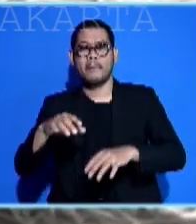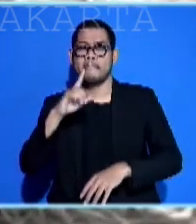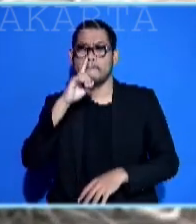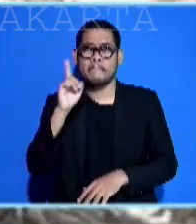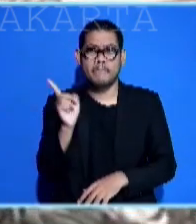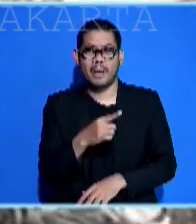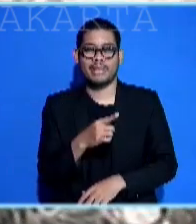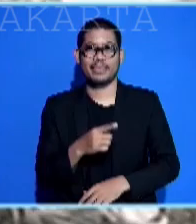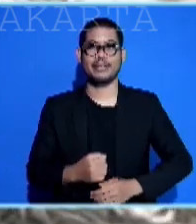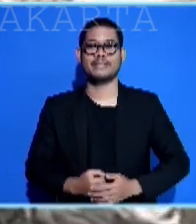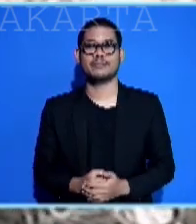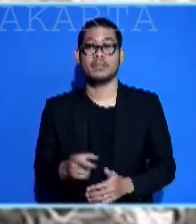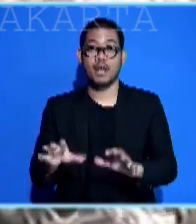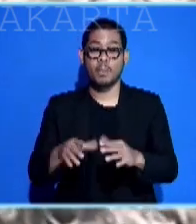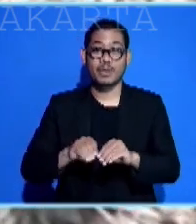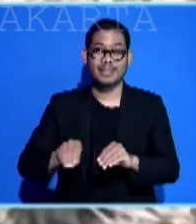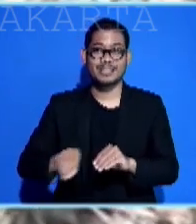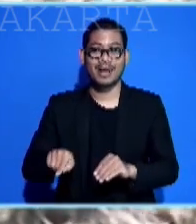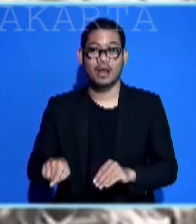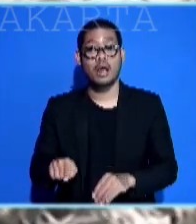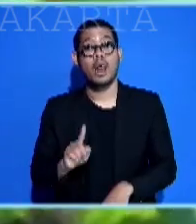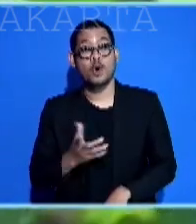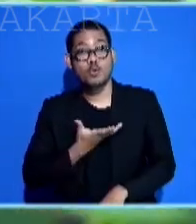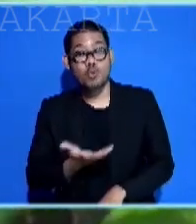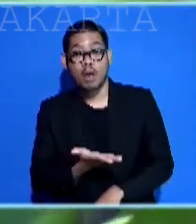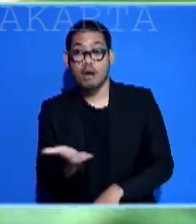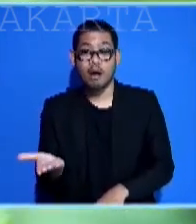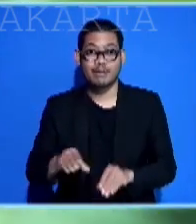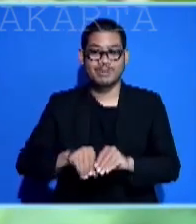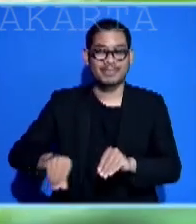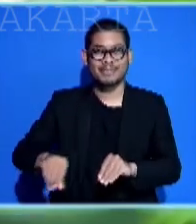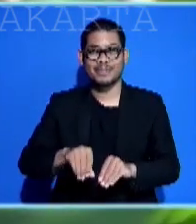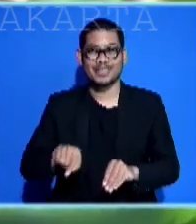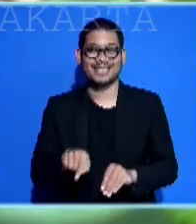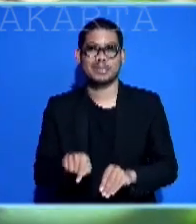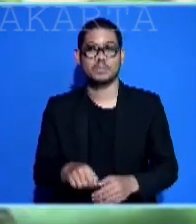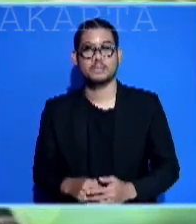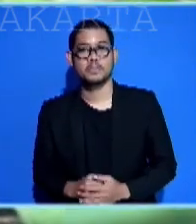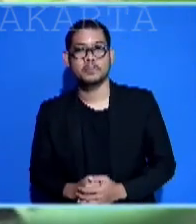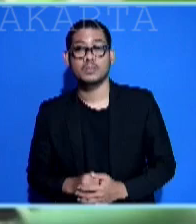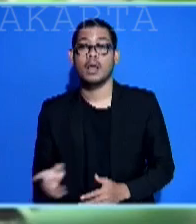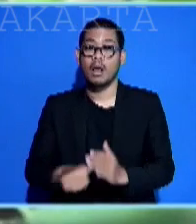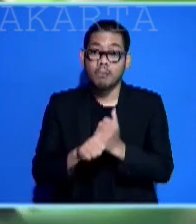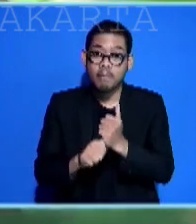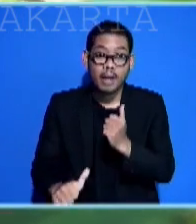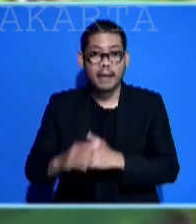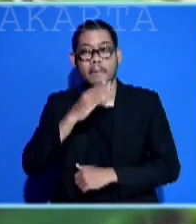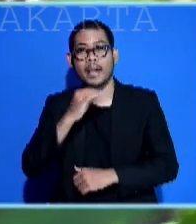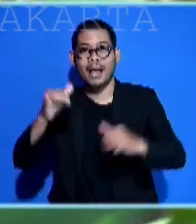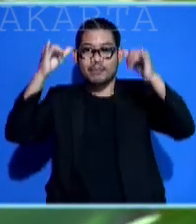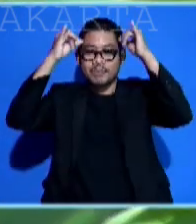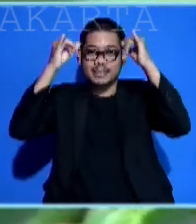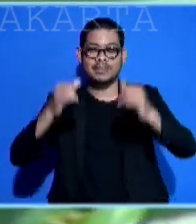nyukani Rabu organik sakingcalan R Kani Takeran ingkang timbang jalaran lahan ingkang Dados media tanem Menik